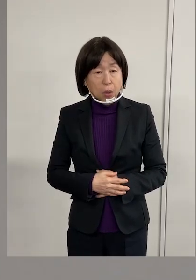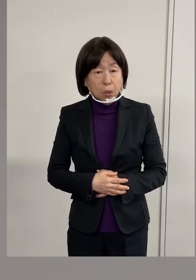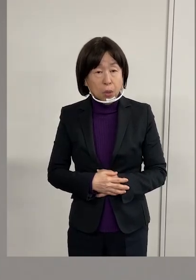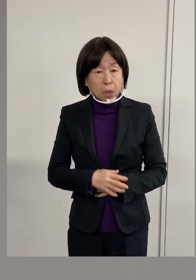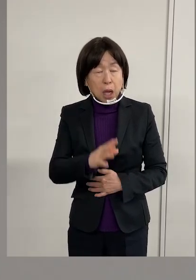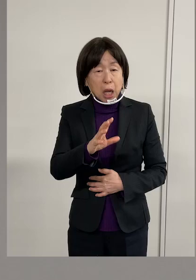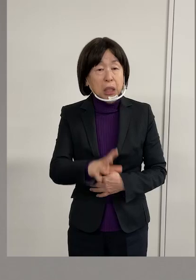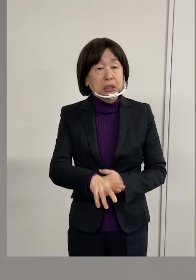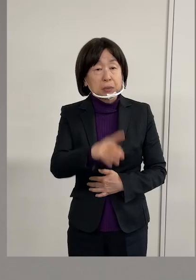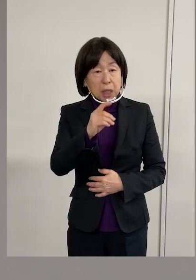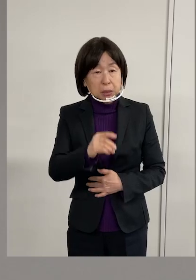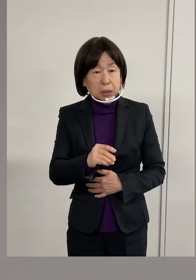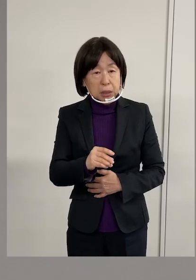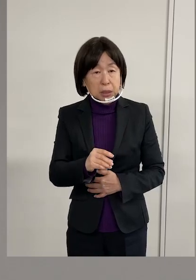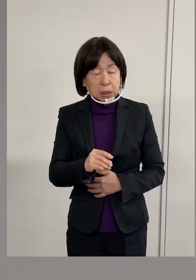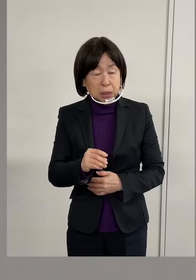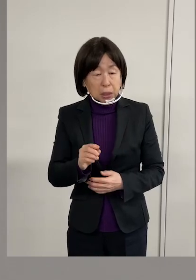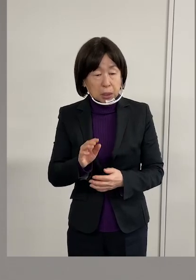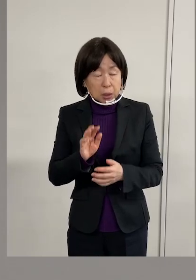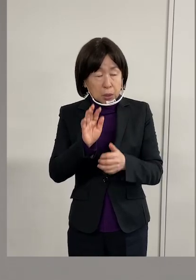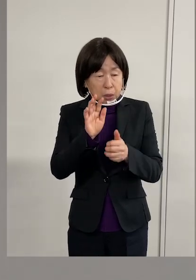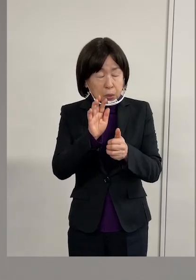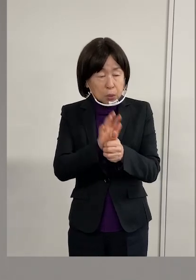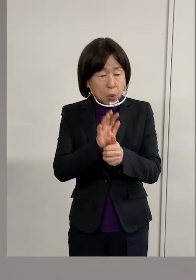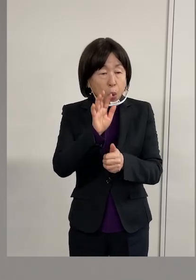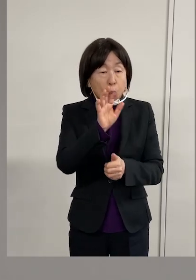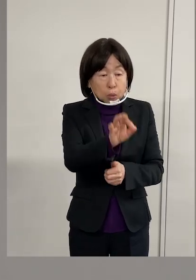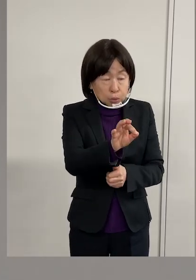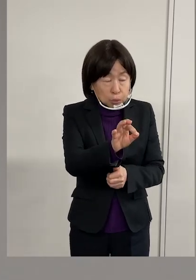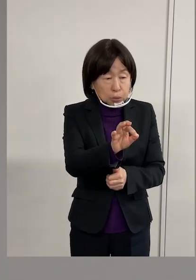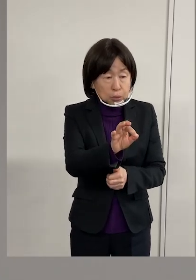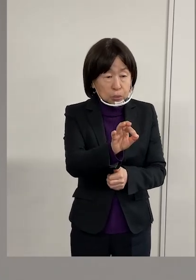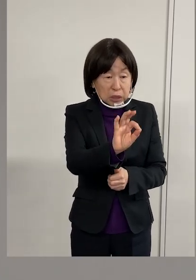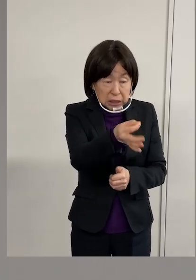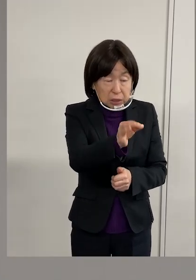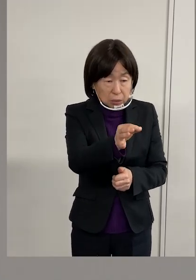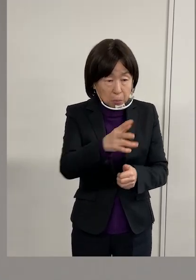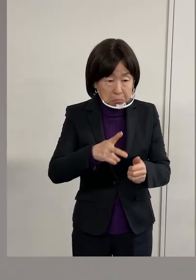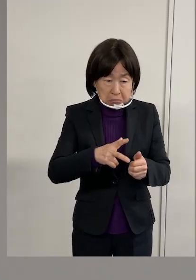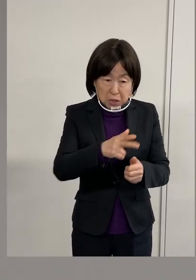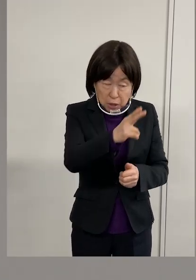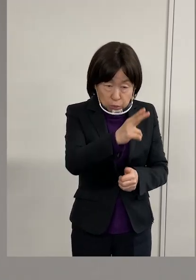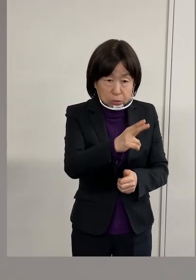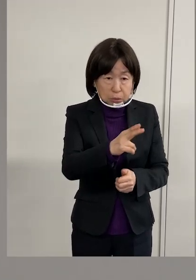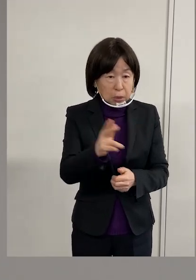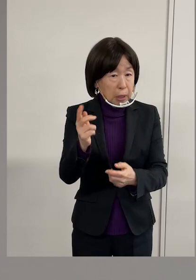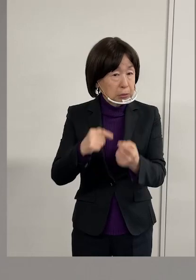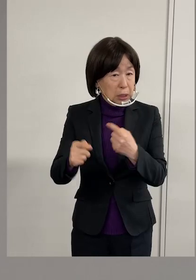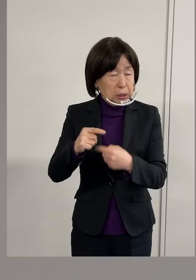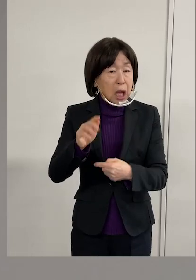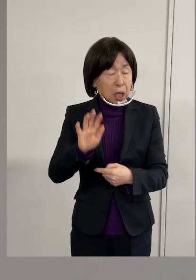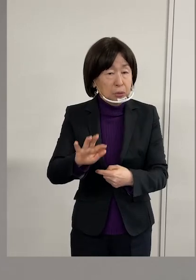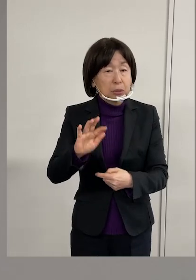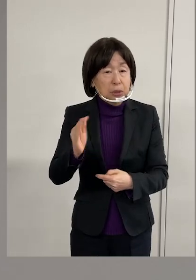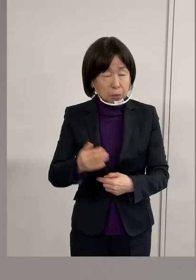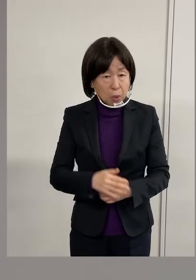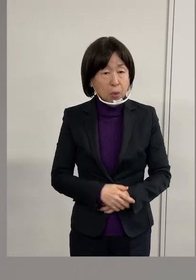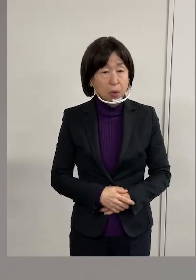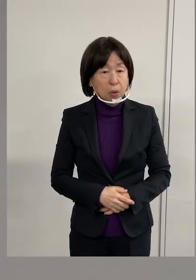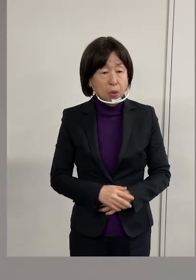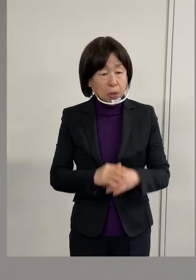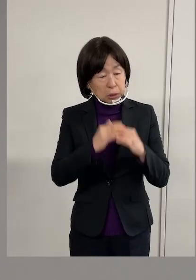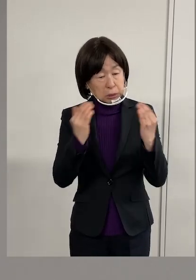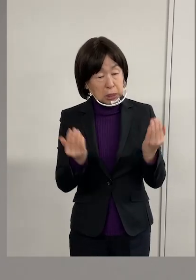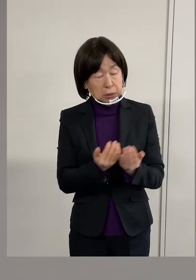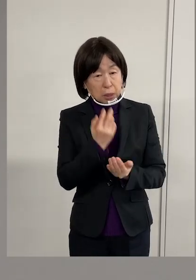りましたので、まあ、そういうことをしないようにということは強く申し入れをして、まあ、全体的に、まあ、60% 割れも申請率超えて